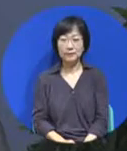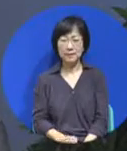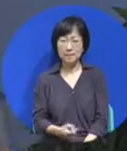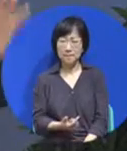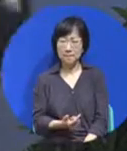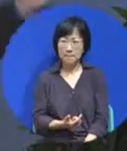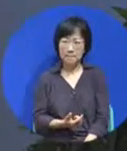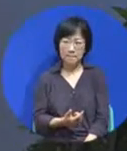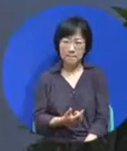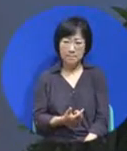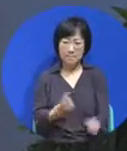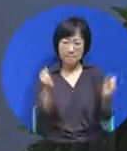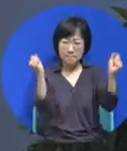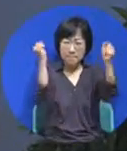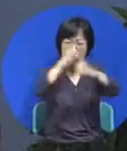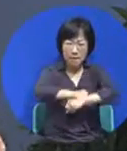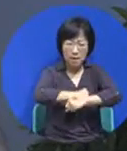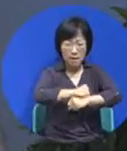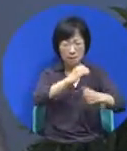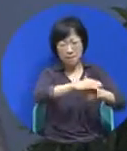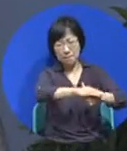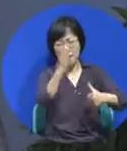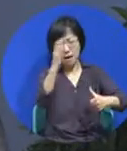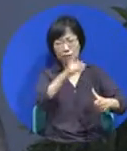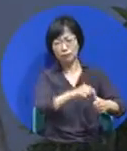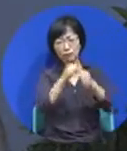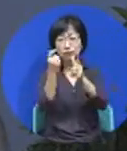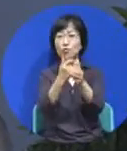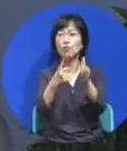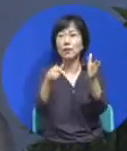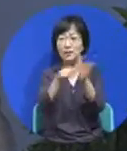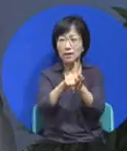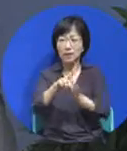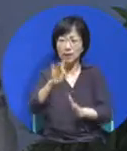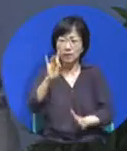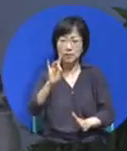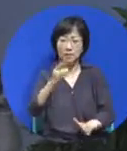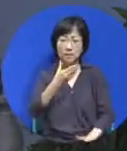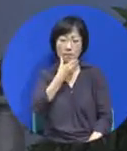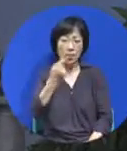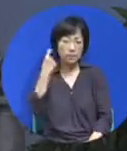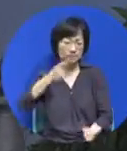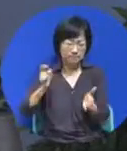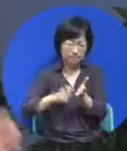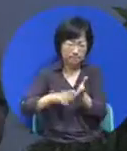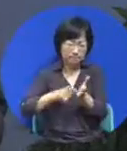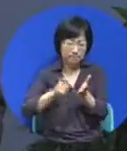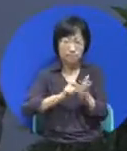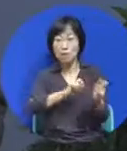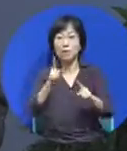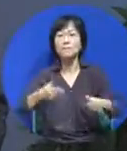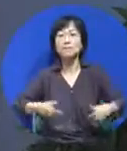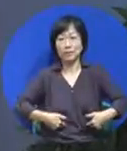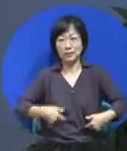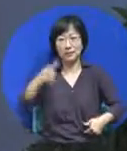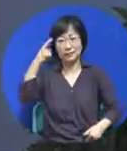멸망에서 빠져나오는 복음을 회복해야 되는 거예요. We have to quickly restore the gospel whereby we can escape the disaster. 예, 그러고 난